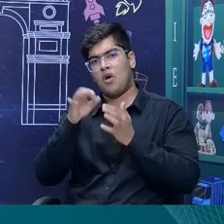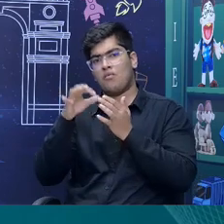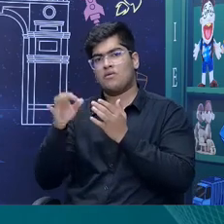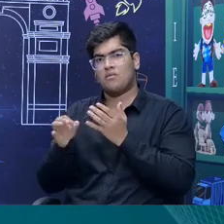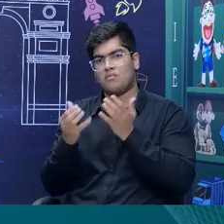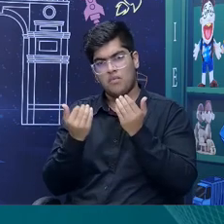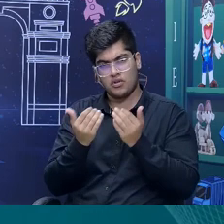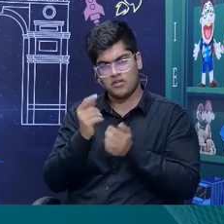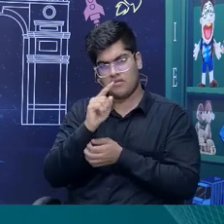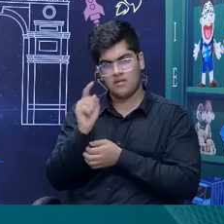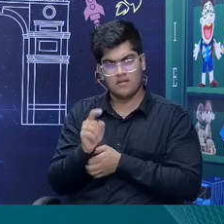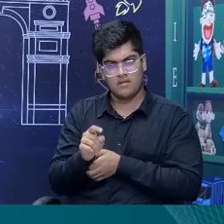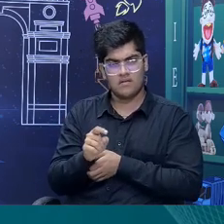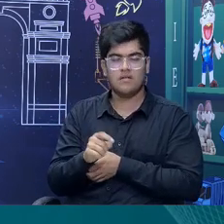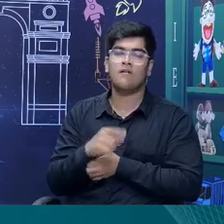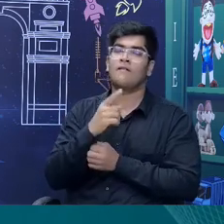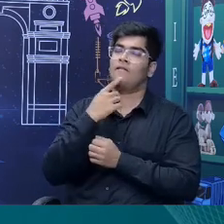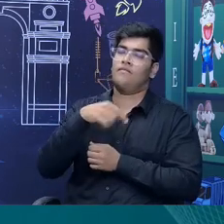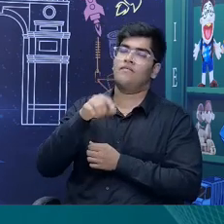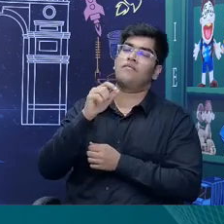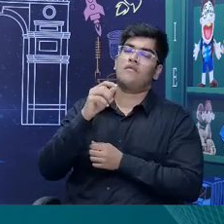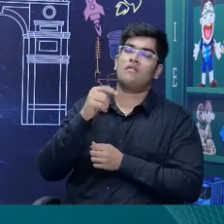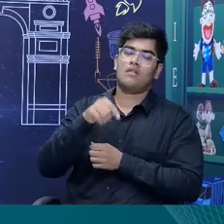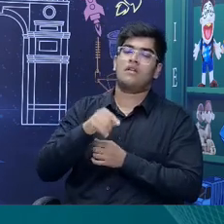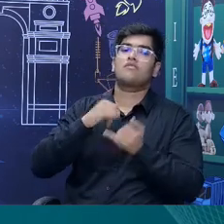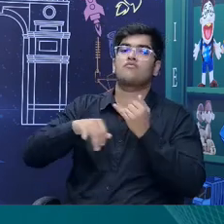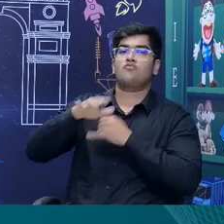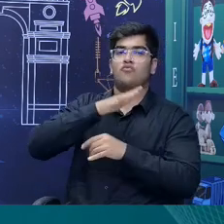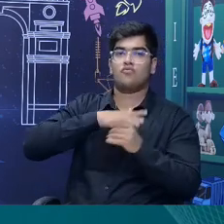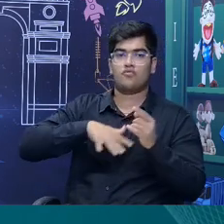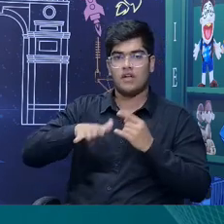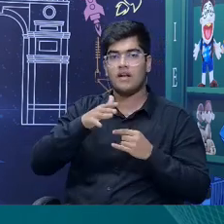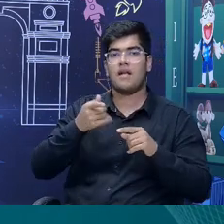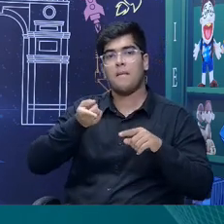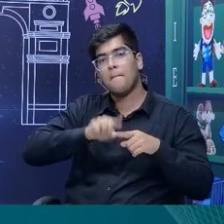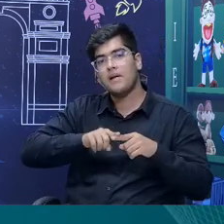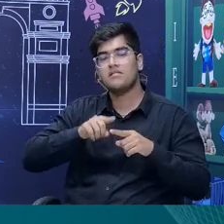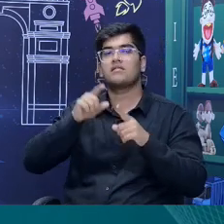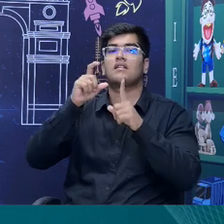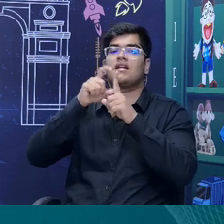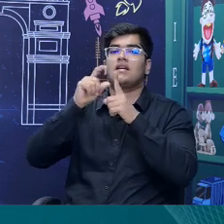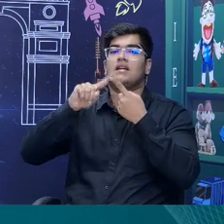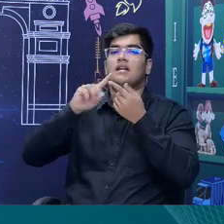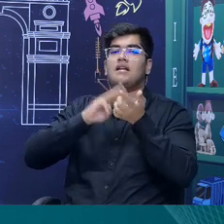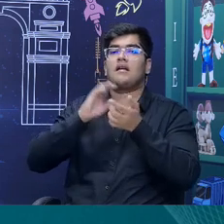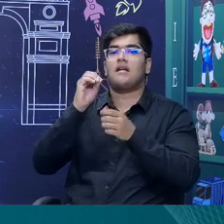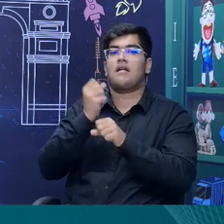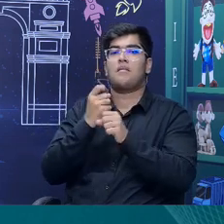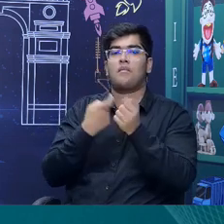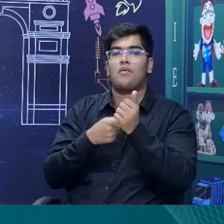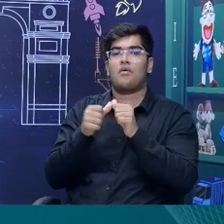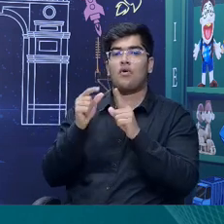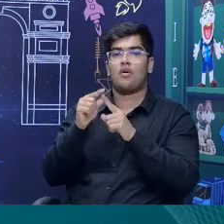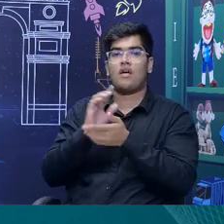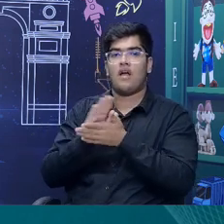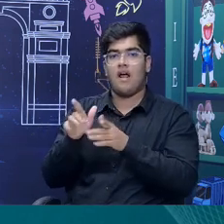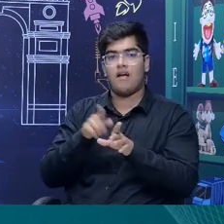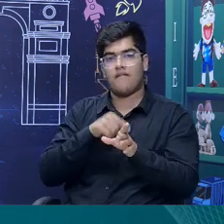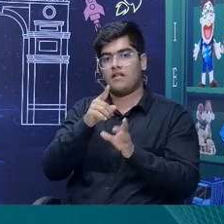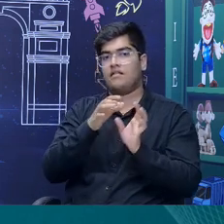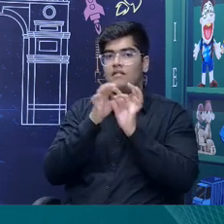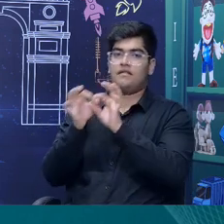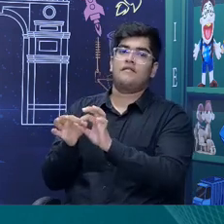आई मीन यू नो सोशियोलॉजी और डेमोग्राफिक स्ट्रक्चर इसे करेलेटेड ओके थ्रू अंडरस्टैंडिंग पेटर्न्स ऑफ माइग्रेशन